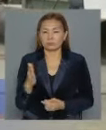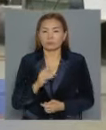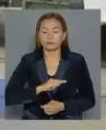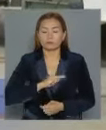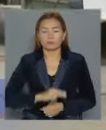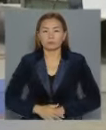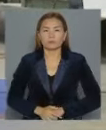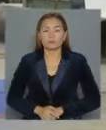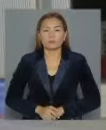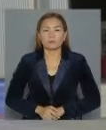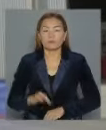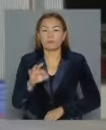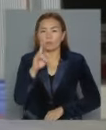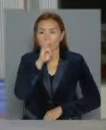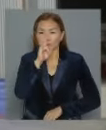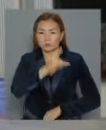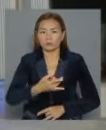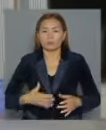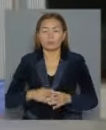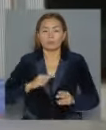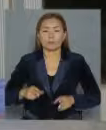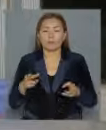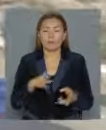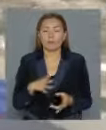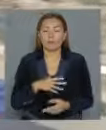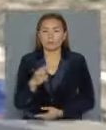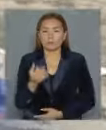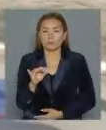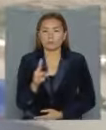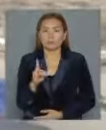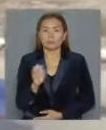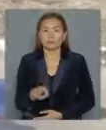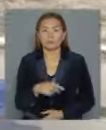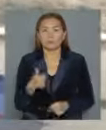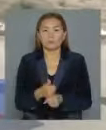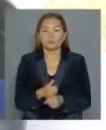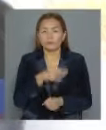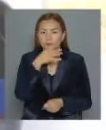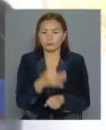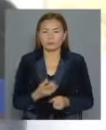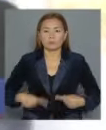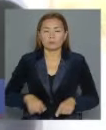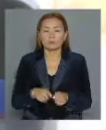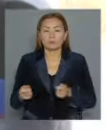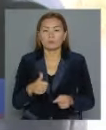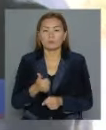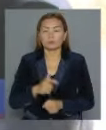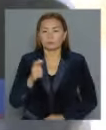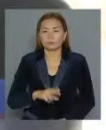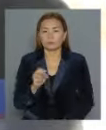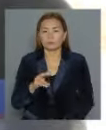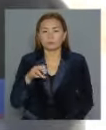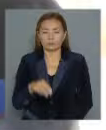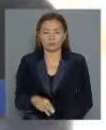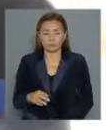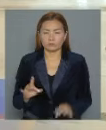жоба дайындалады. Бұл туралы мұнайлы өңірге жұмыс сапарымен келген Бәйтерек ұлттық басқарушы холдингі акционерлік қоғамының басқарма төрағасы Қанат